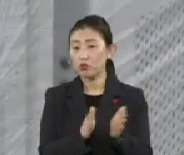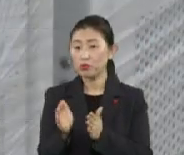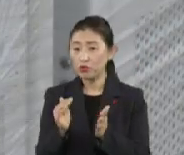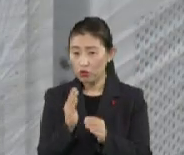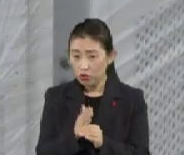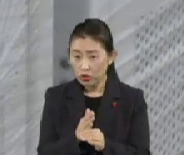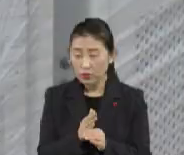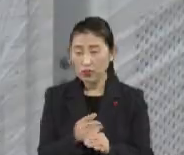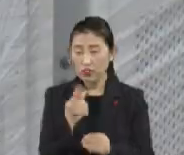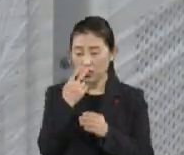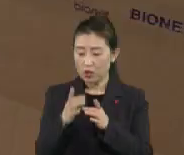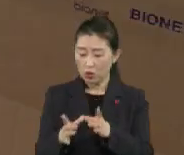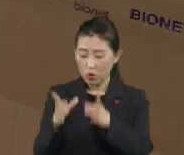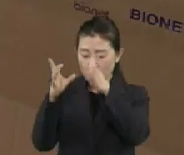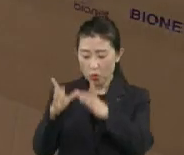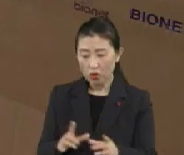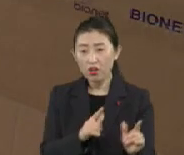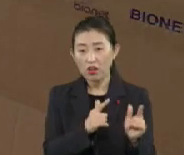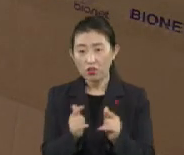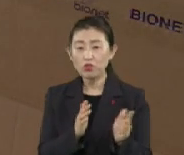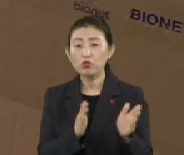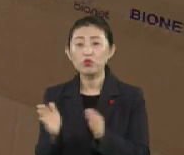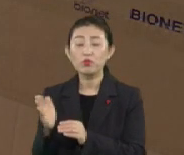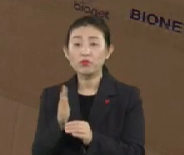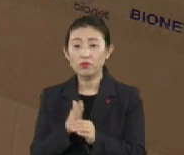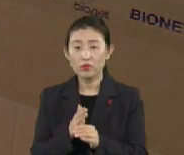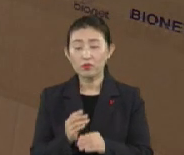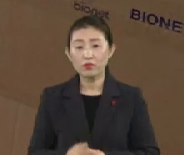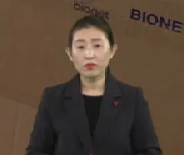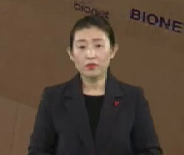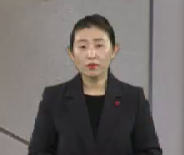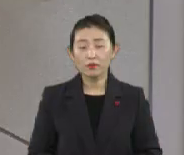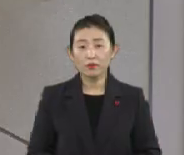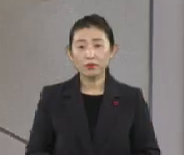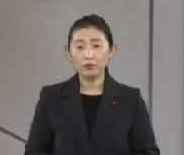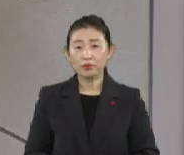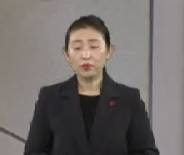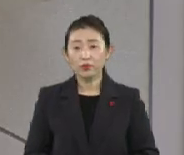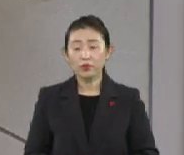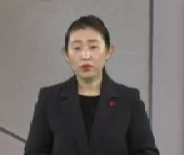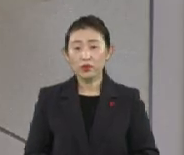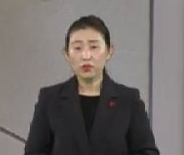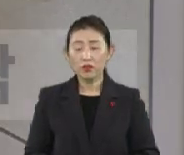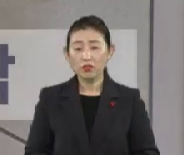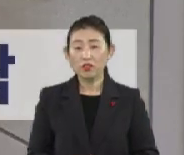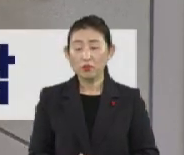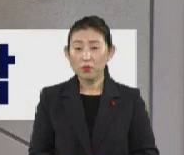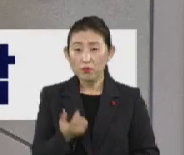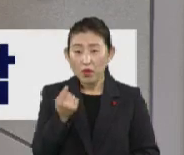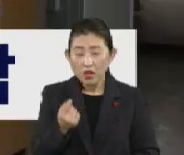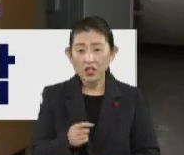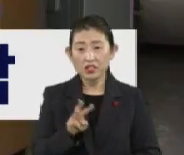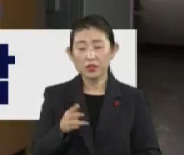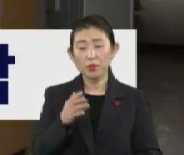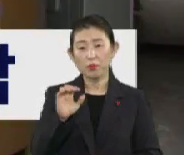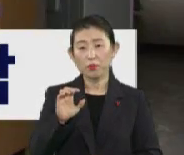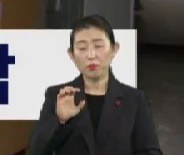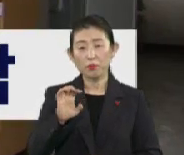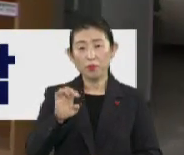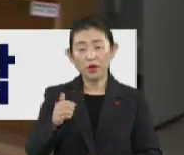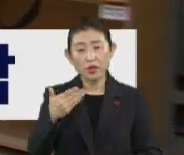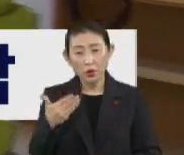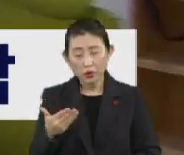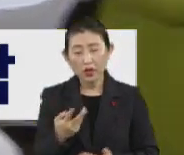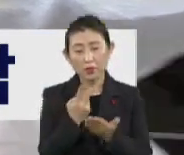음압기가 설치되고 산소호흡기도 병실에 들어갈 준비를 마쳤습니다. 설 연휴 기간 속도를 올려 349개